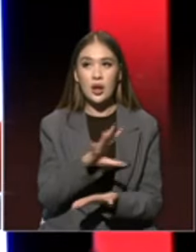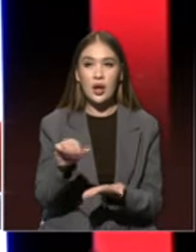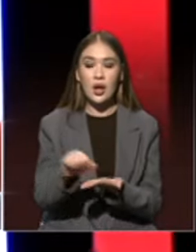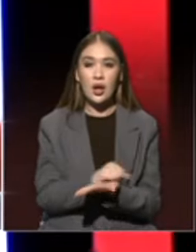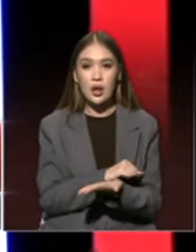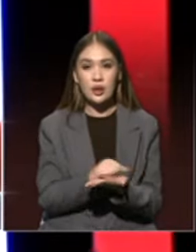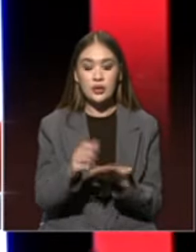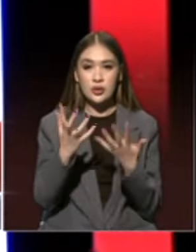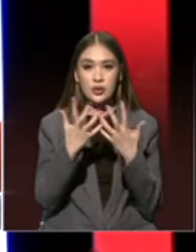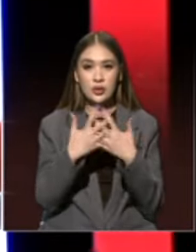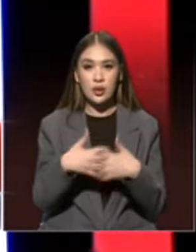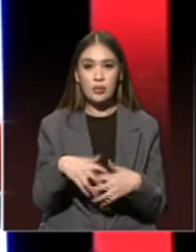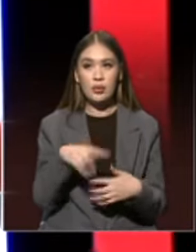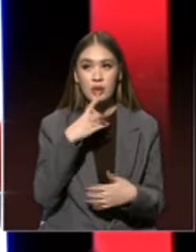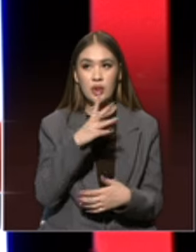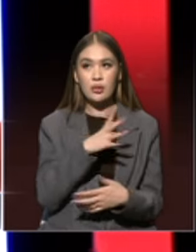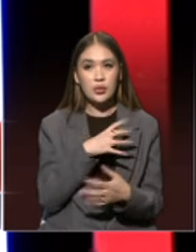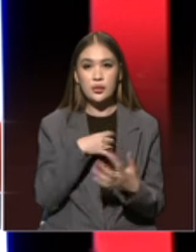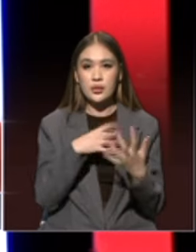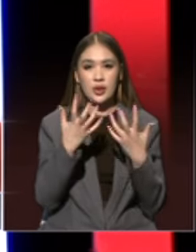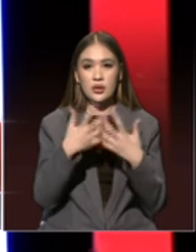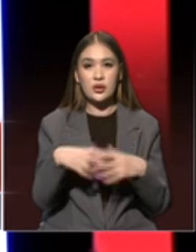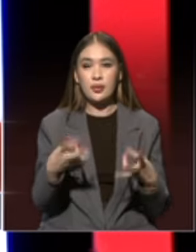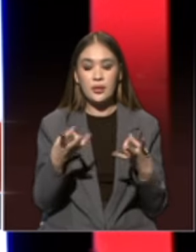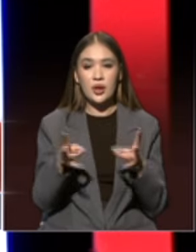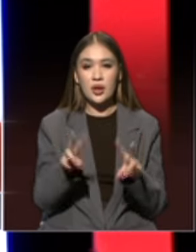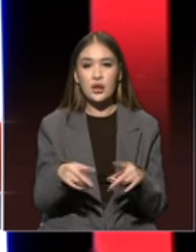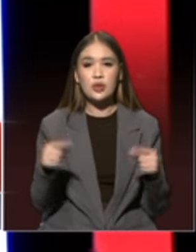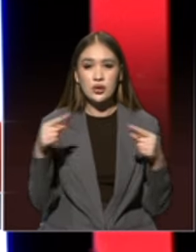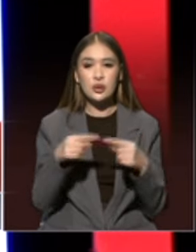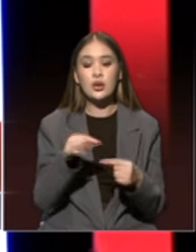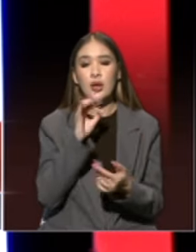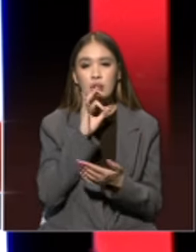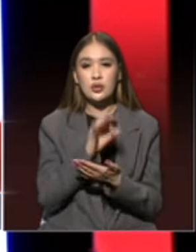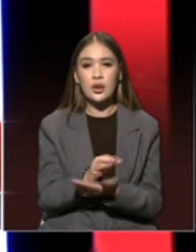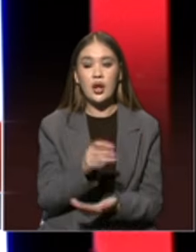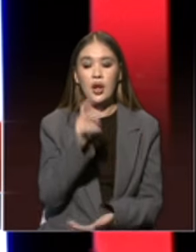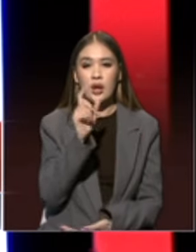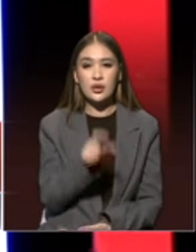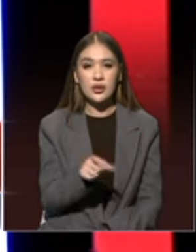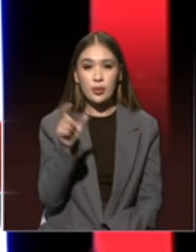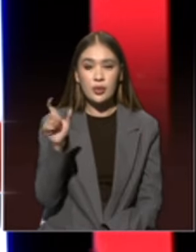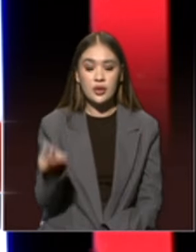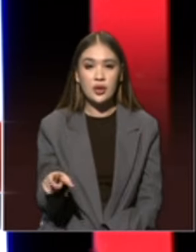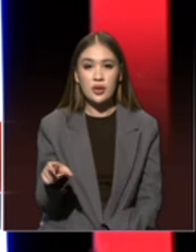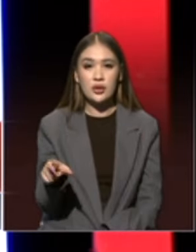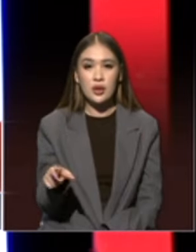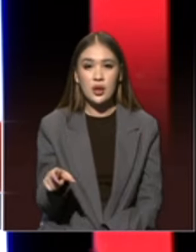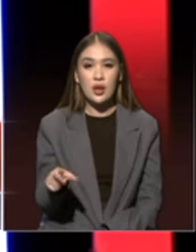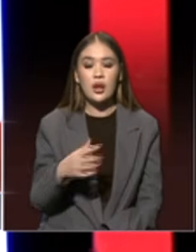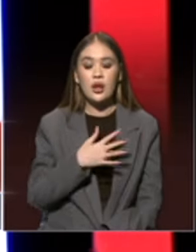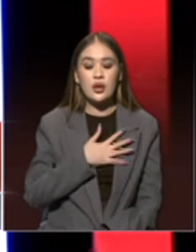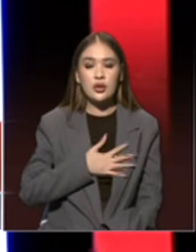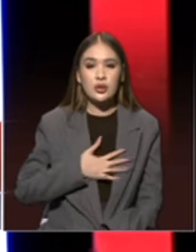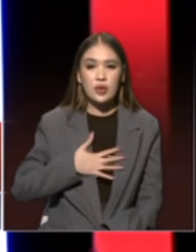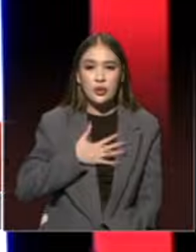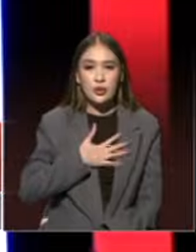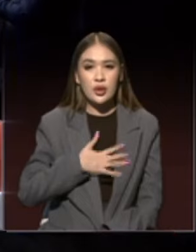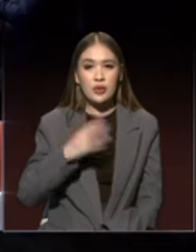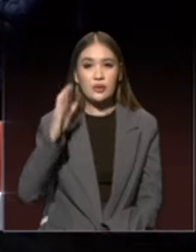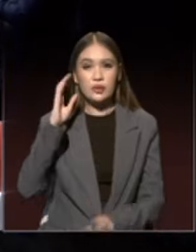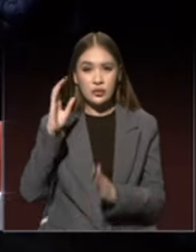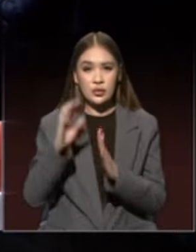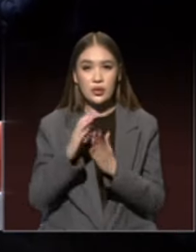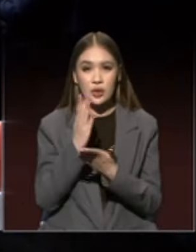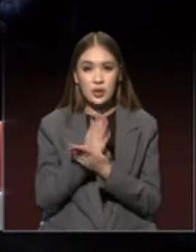карап эсеп берип кеттиңиз го, бизге эсептин кажети жок. Накты айтыңызчы, азаматтардын жан уайымын эстип жатсыздар ма